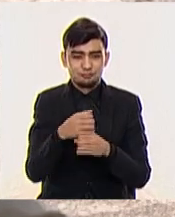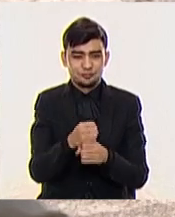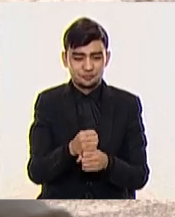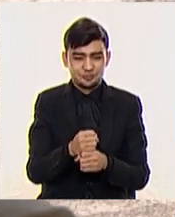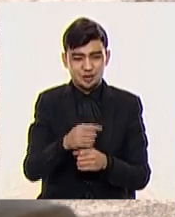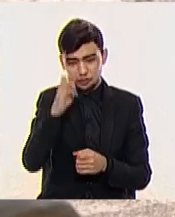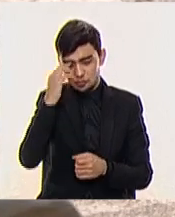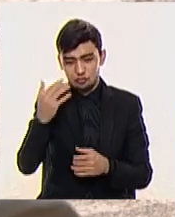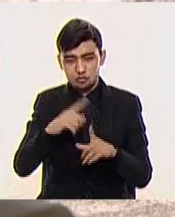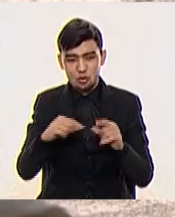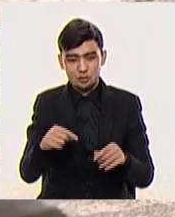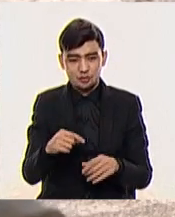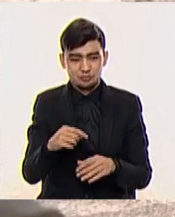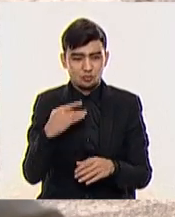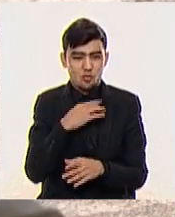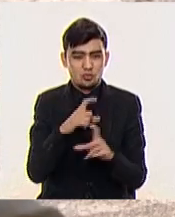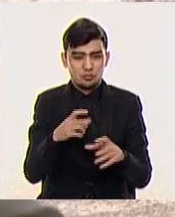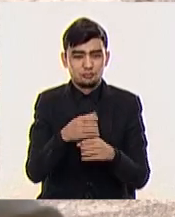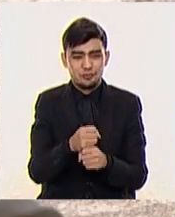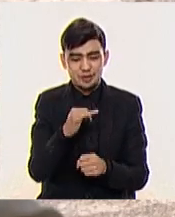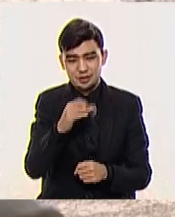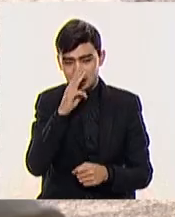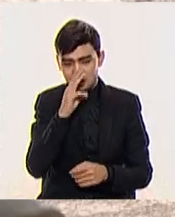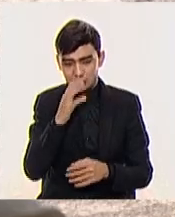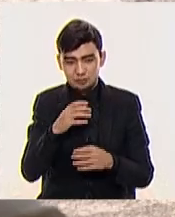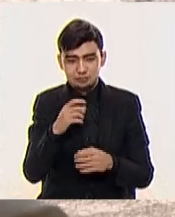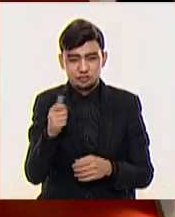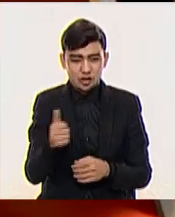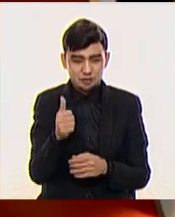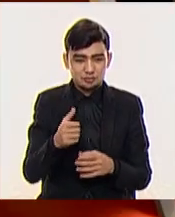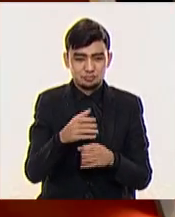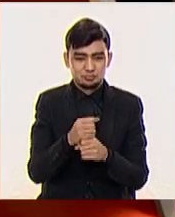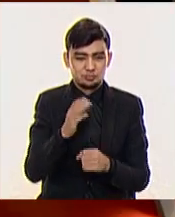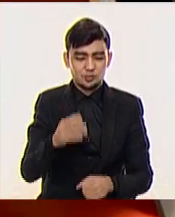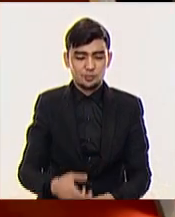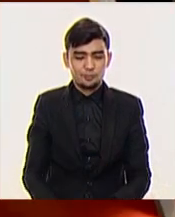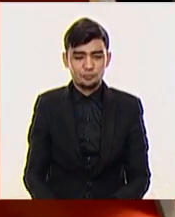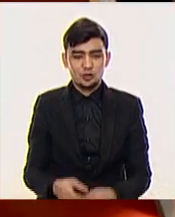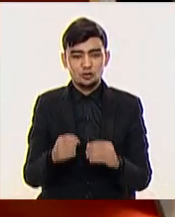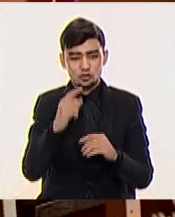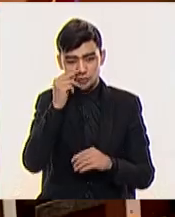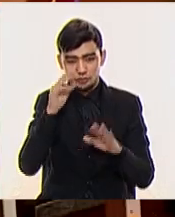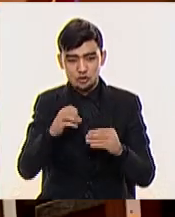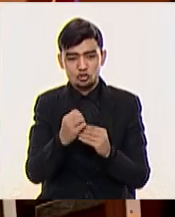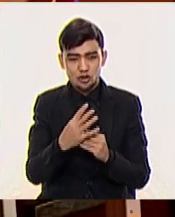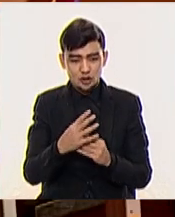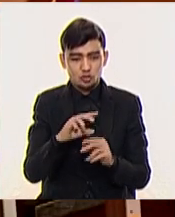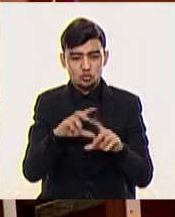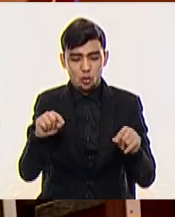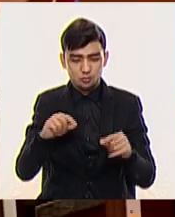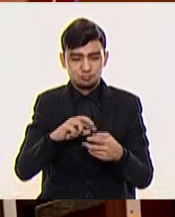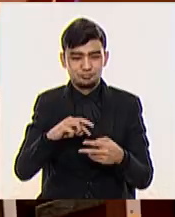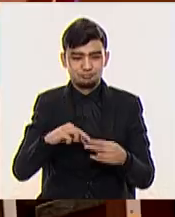прием в государственную школу. У педагогов сократятся оплачиваемые часы. В Шымкенте 14 школ с 3-сменным обучением.